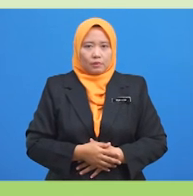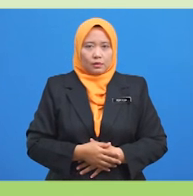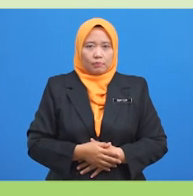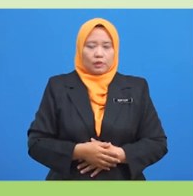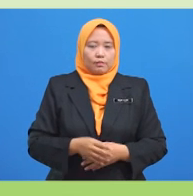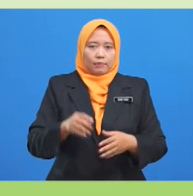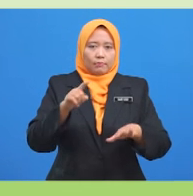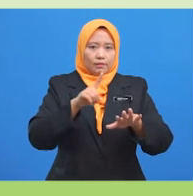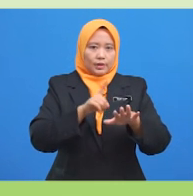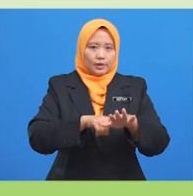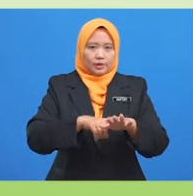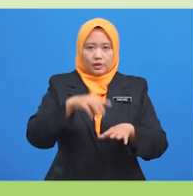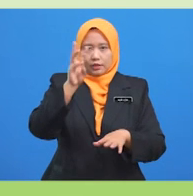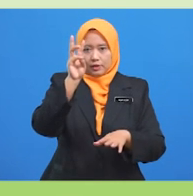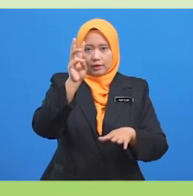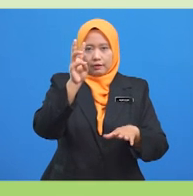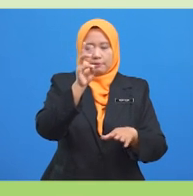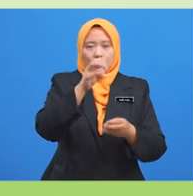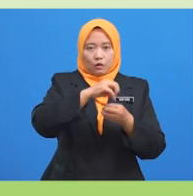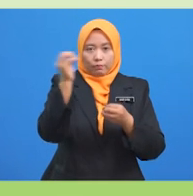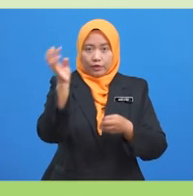sama dengan kos marginal.